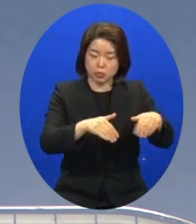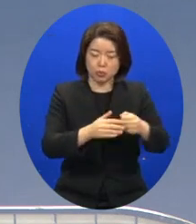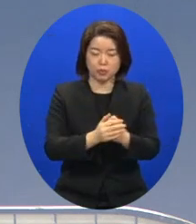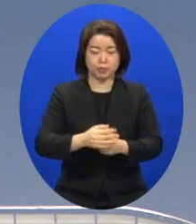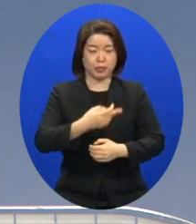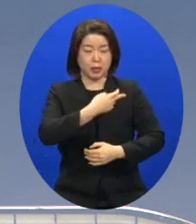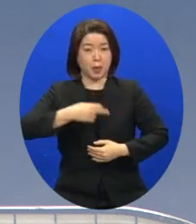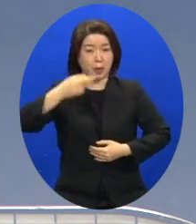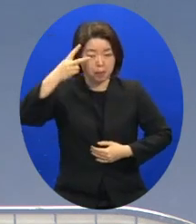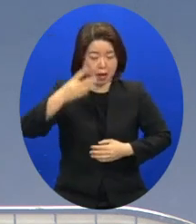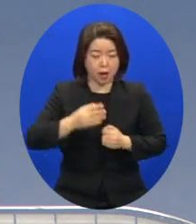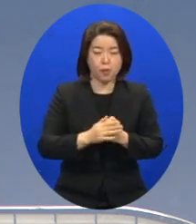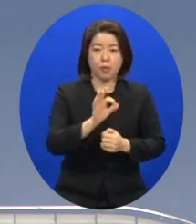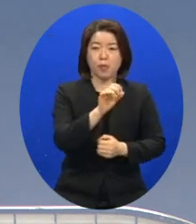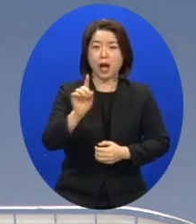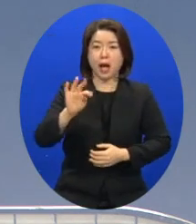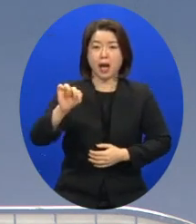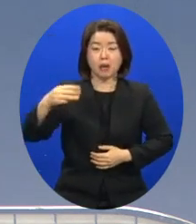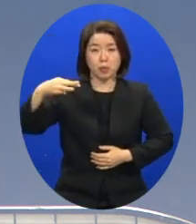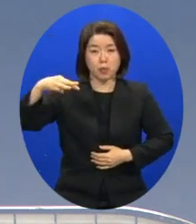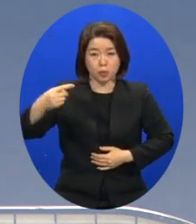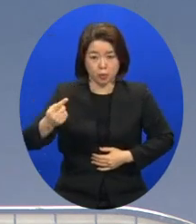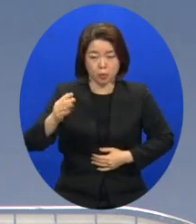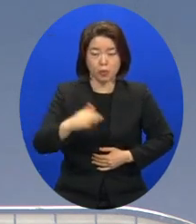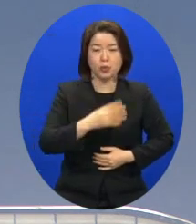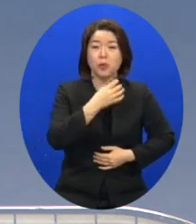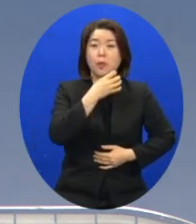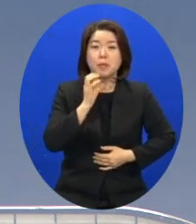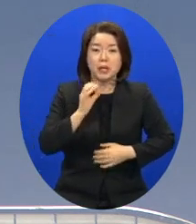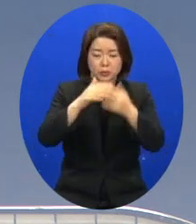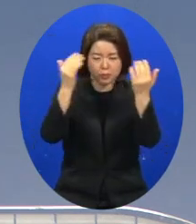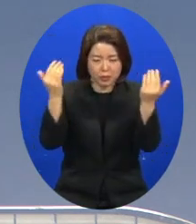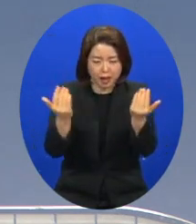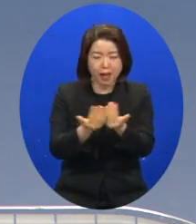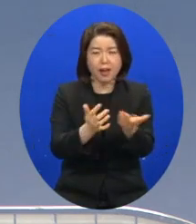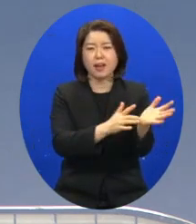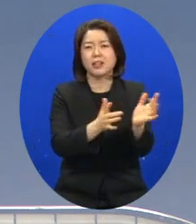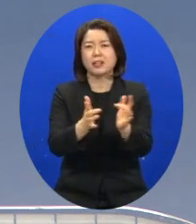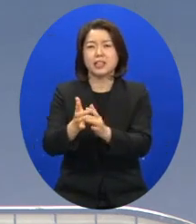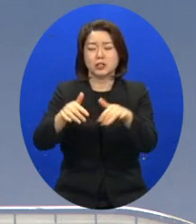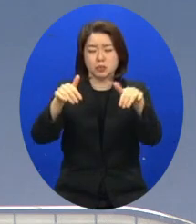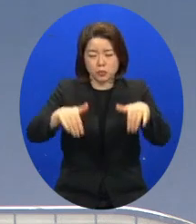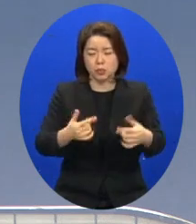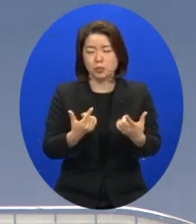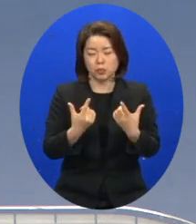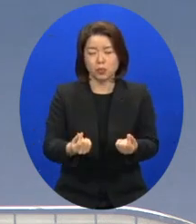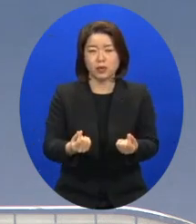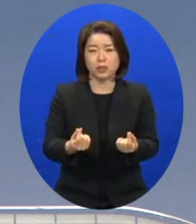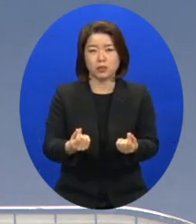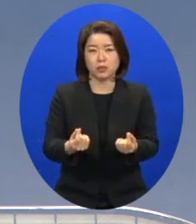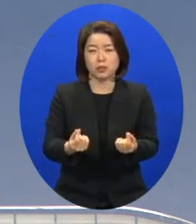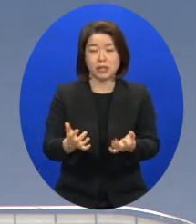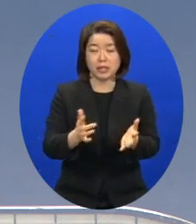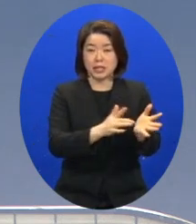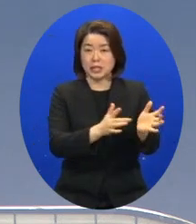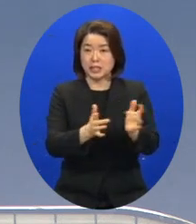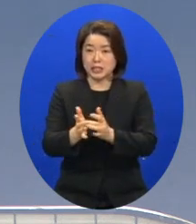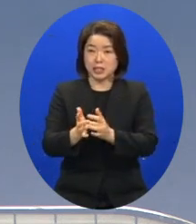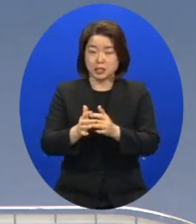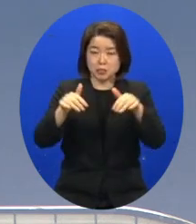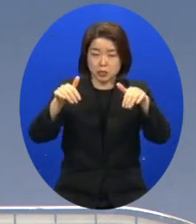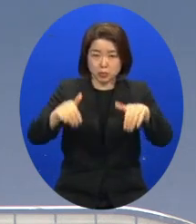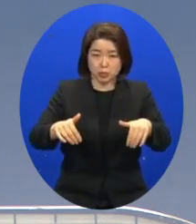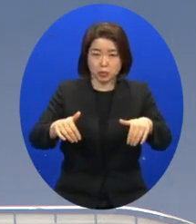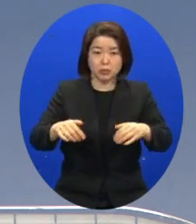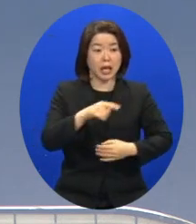바 볼러 나 베드로 나다 예수님의 종 드립니다 또 예수님의 종인 사람들 나는 사람이